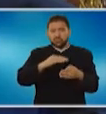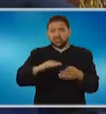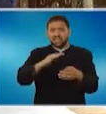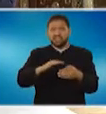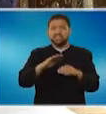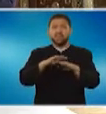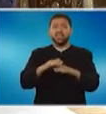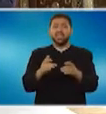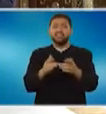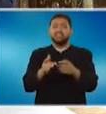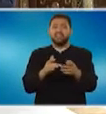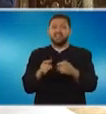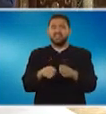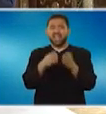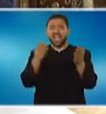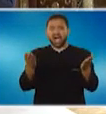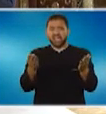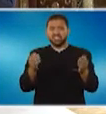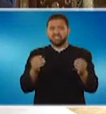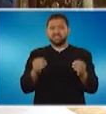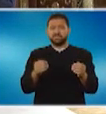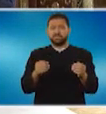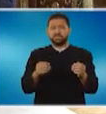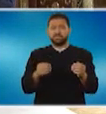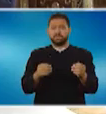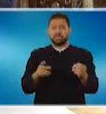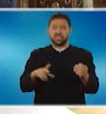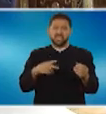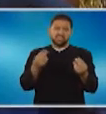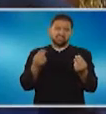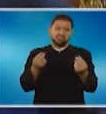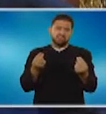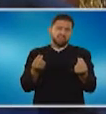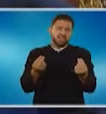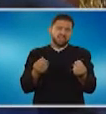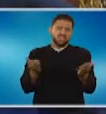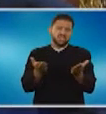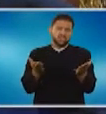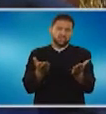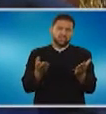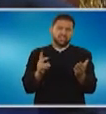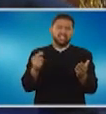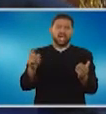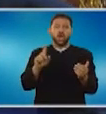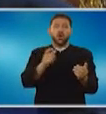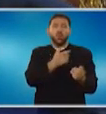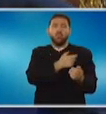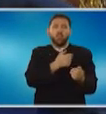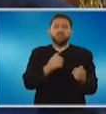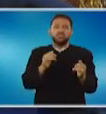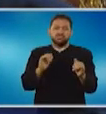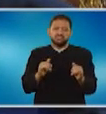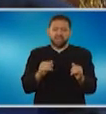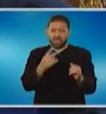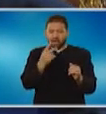practic, în primul rând. E greu să citești o perioadă îndelungată. Nu poți să citești, să stai